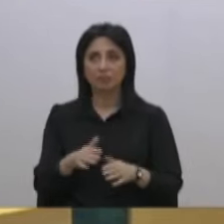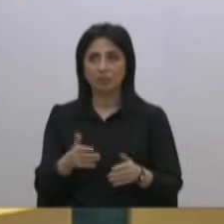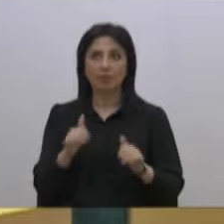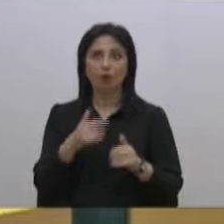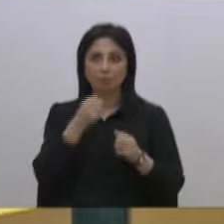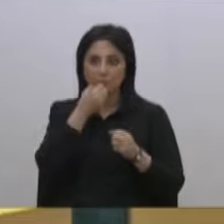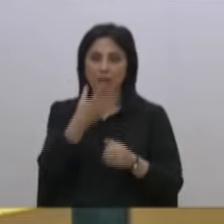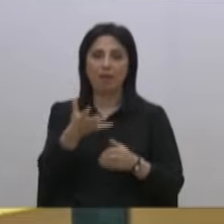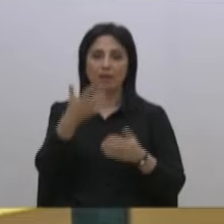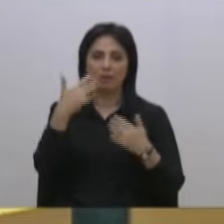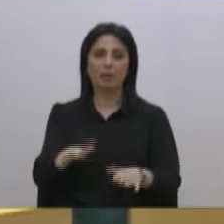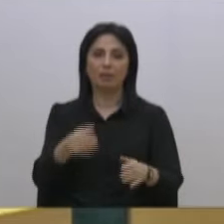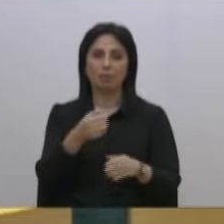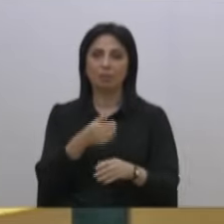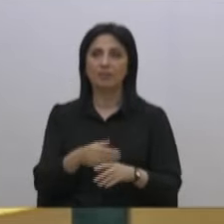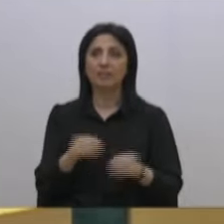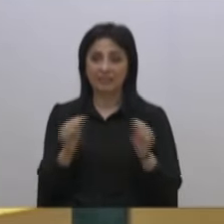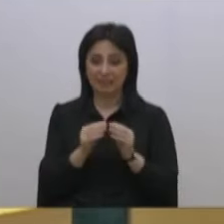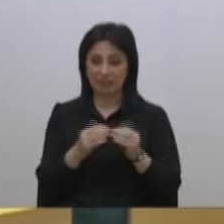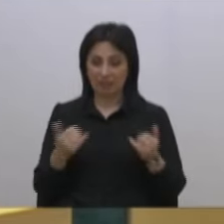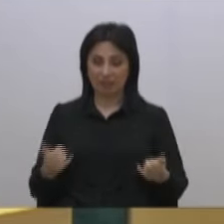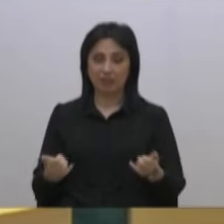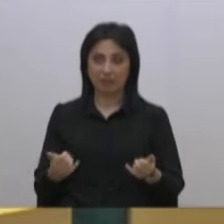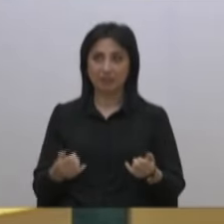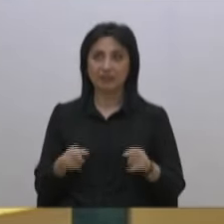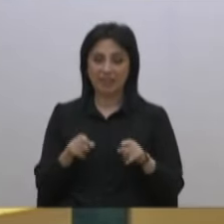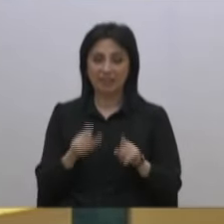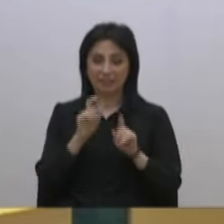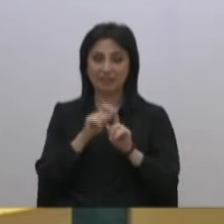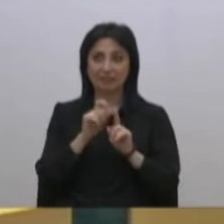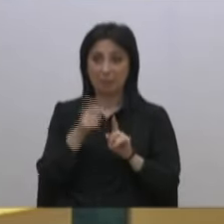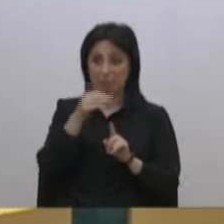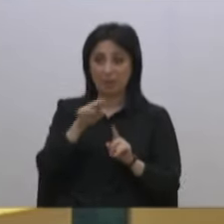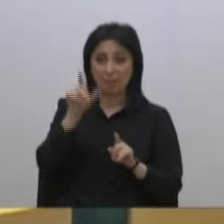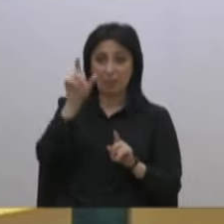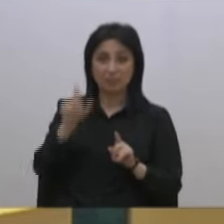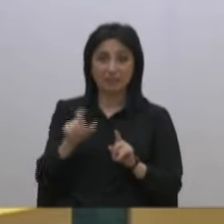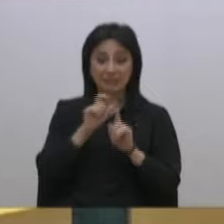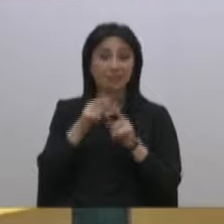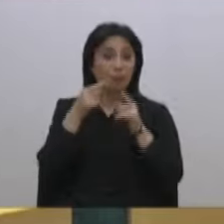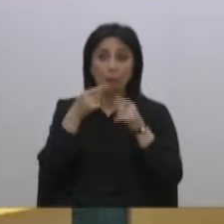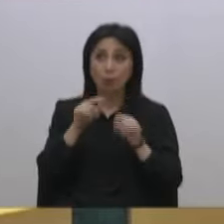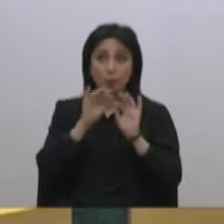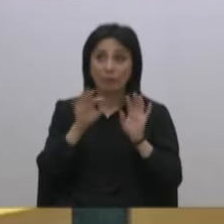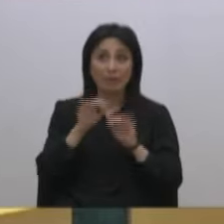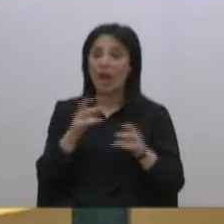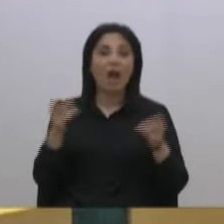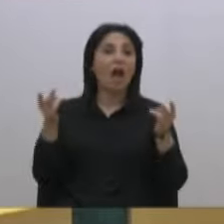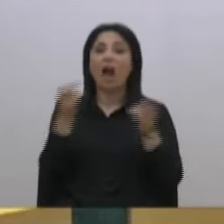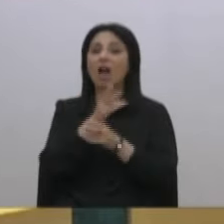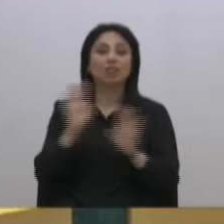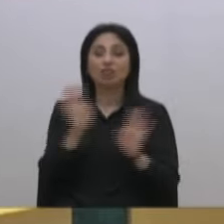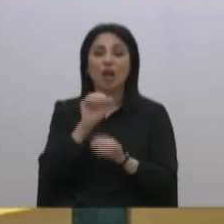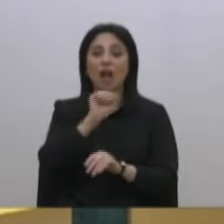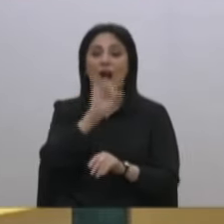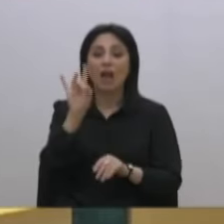როგორც იქნა ვათქმევით ბოლოსში. ისევე დღეს ეს სიტყვები პრემიერისა, რომ არ ჭირდებათ,